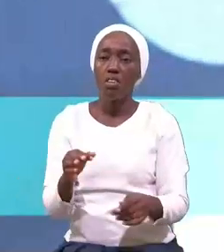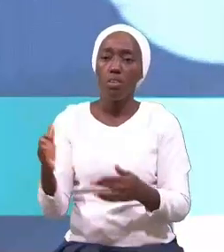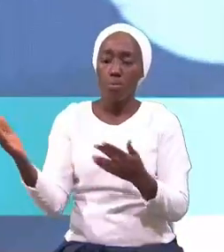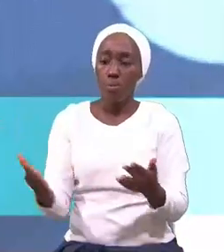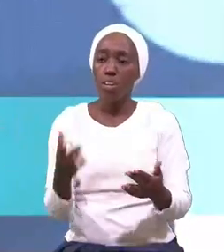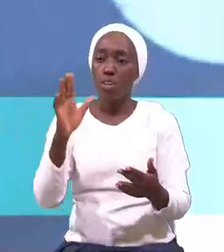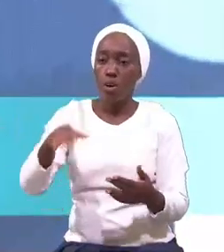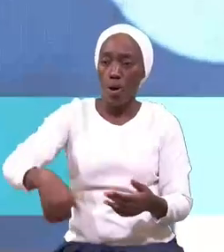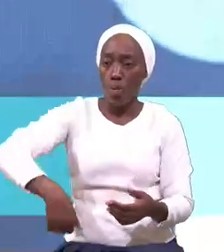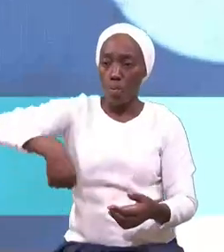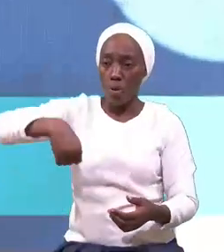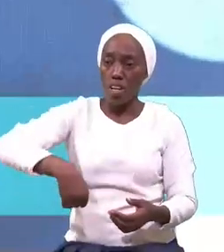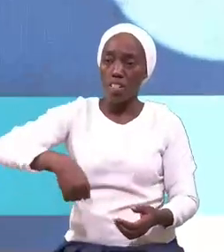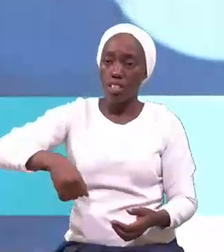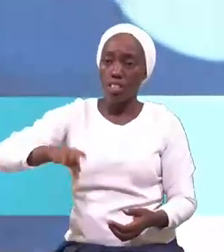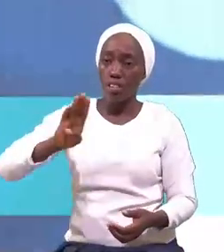Si tu...